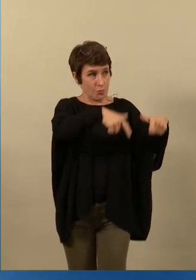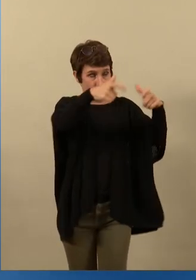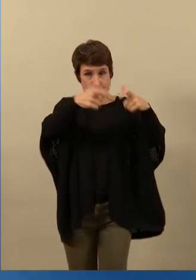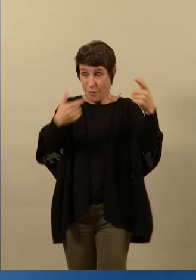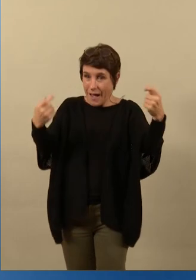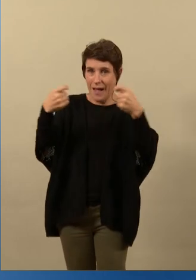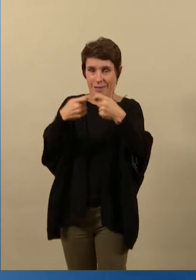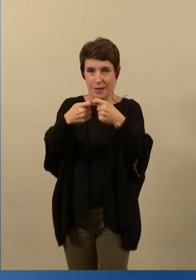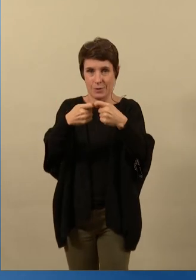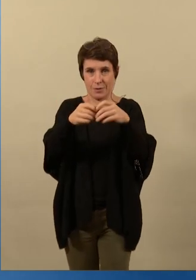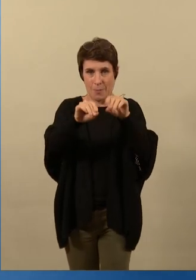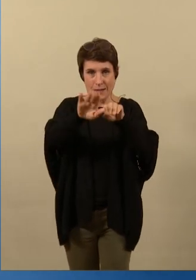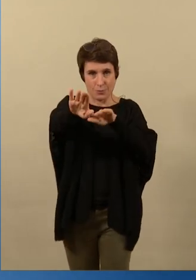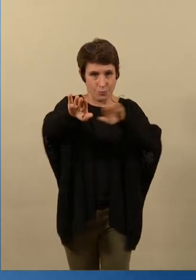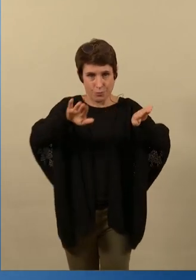résultats de cette